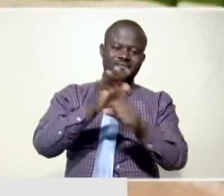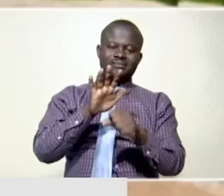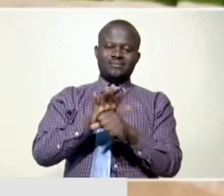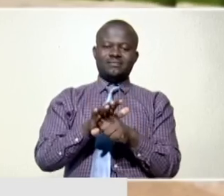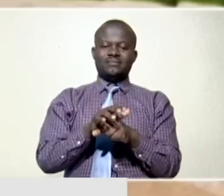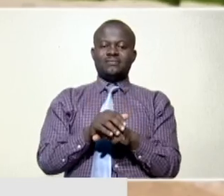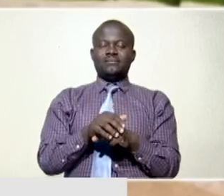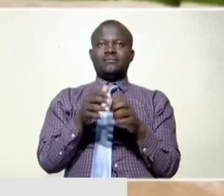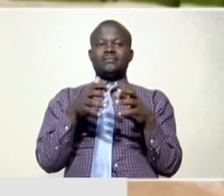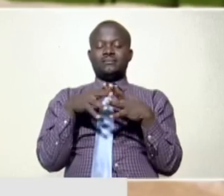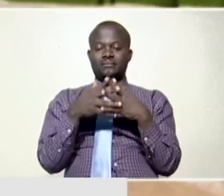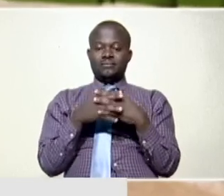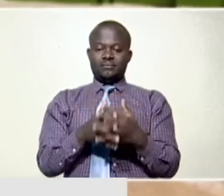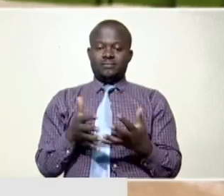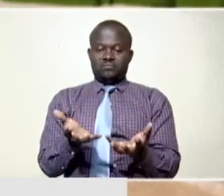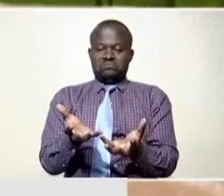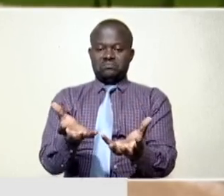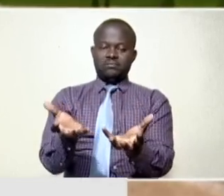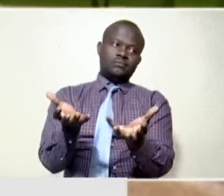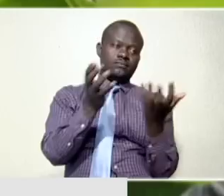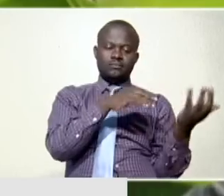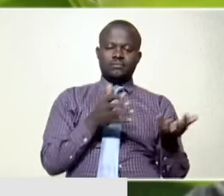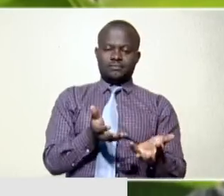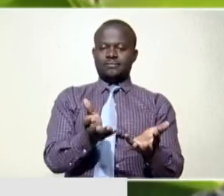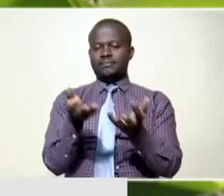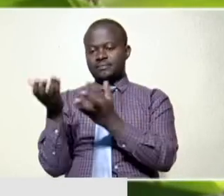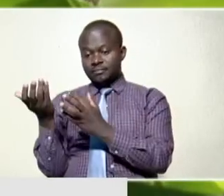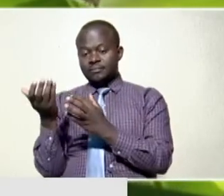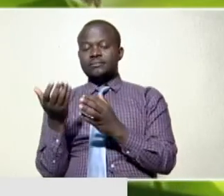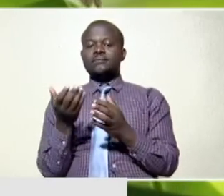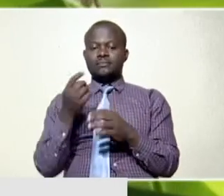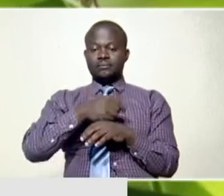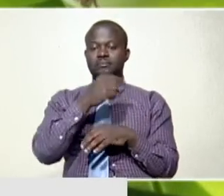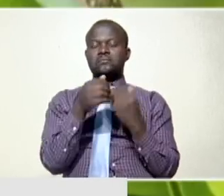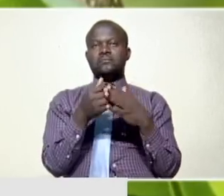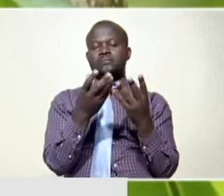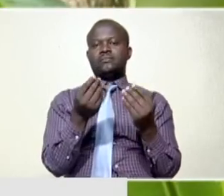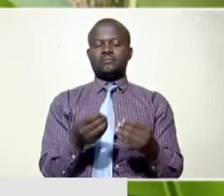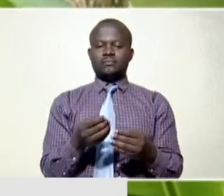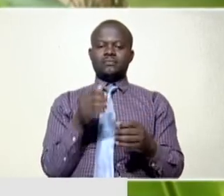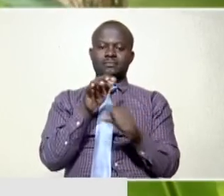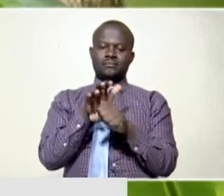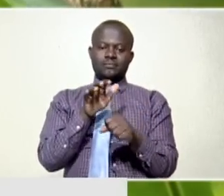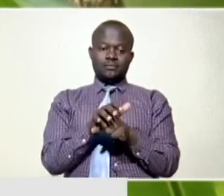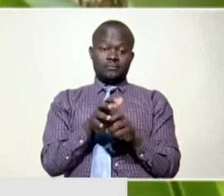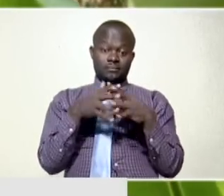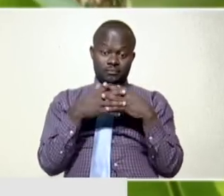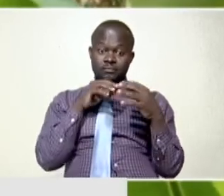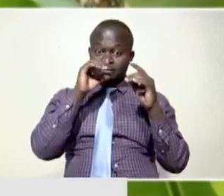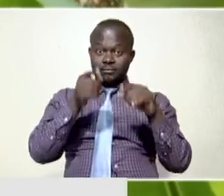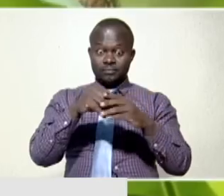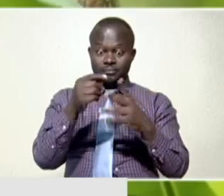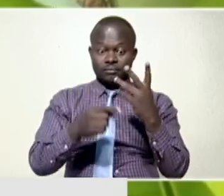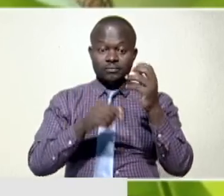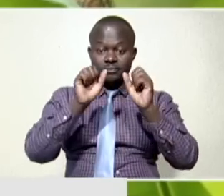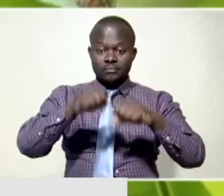imashini zibikoze nabwo umunsi umwe zitabirangiza. Biracyari byinshi ntabwo byapfa kuvamo ubu ngubu. Yego ko ubu imashini itaje mugira ngo ibintu byapfa